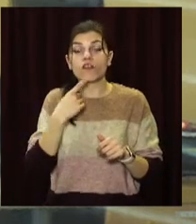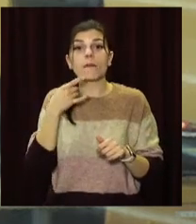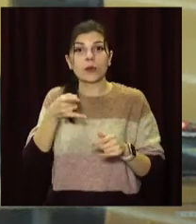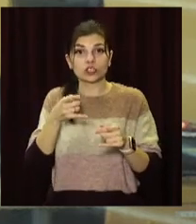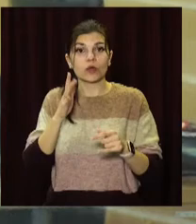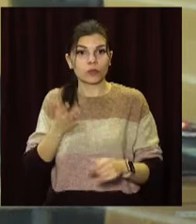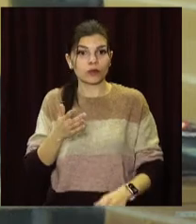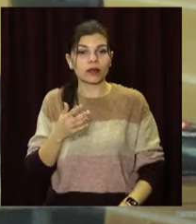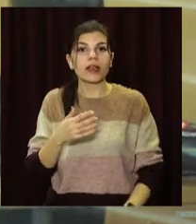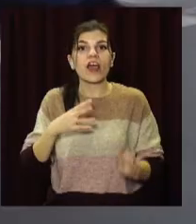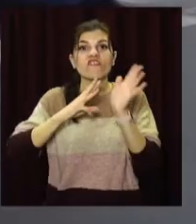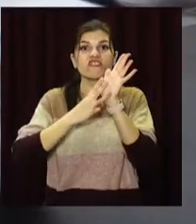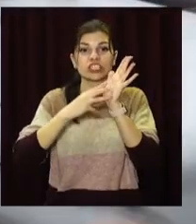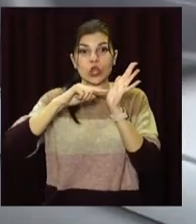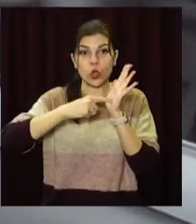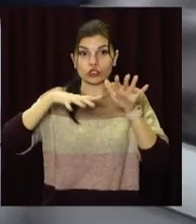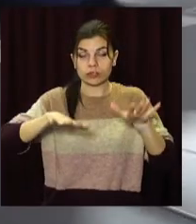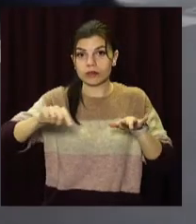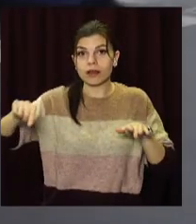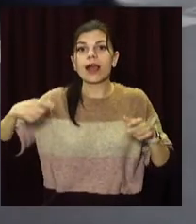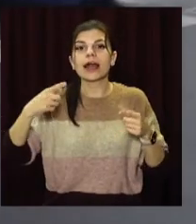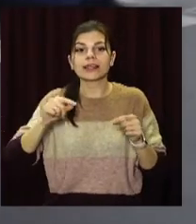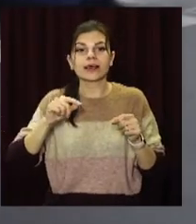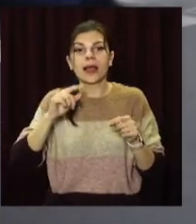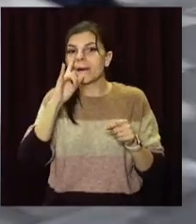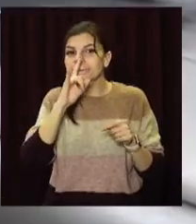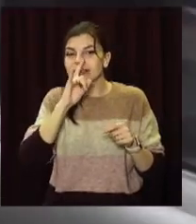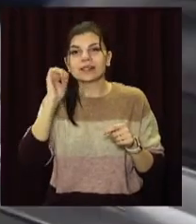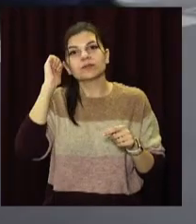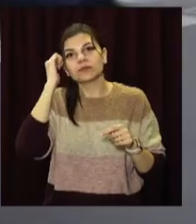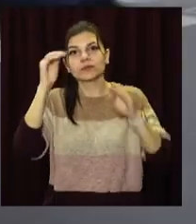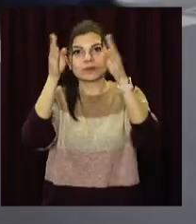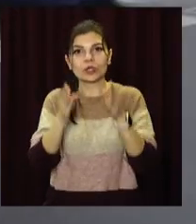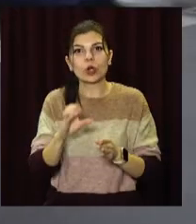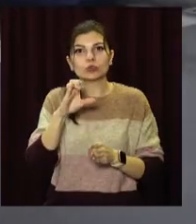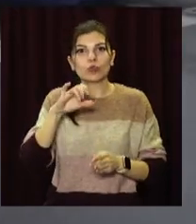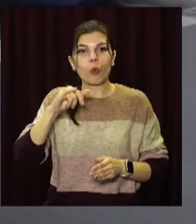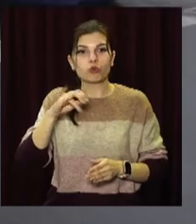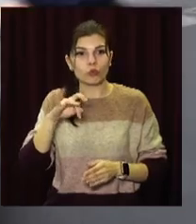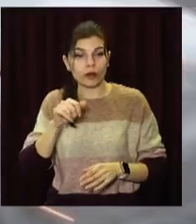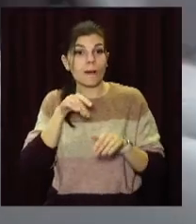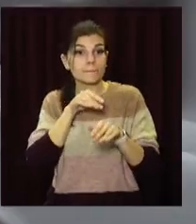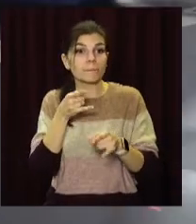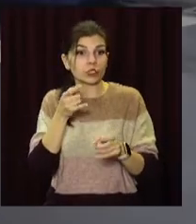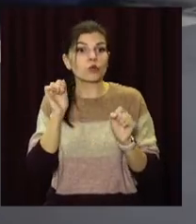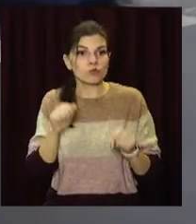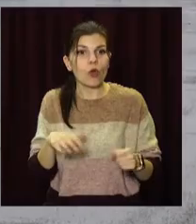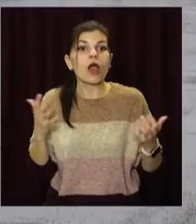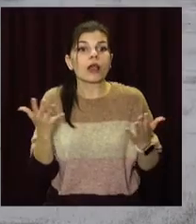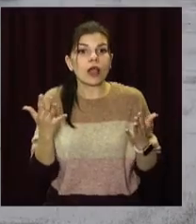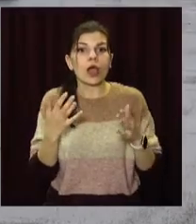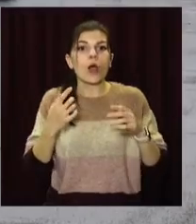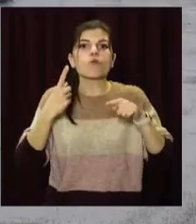буде 8 локацій. Це ті місця, де розташовані міні-скульптури. Участь в автопробігу можуть взяти автівки, яким